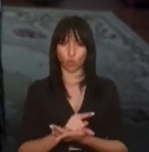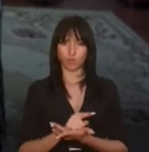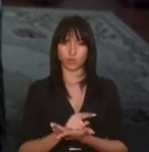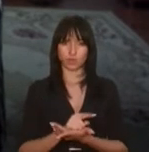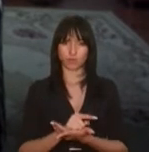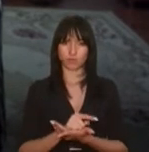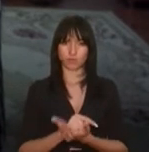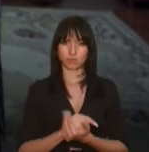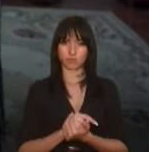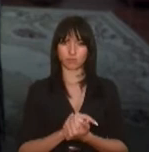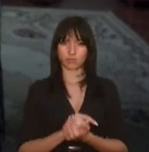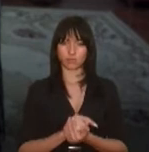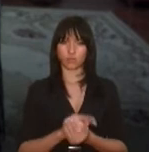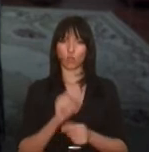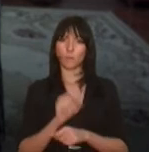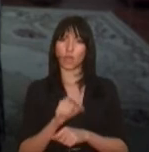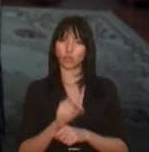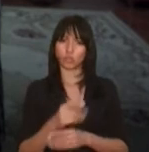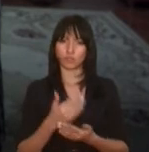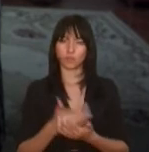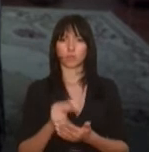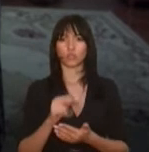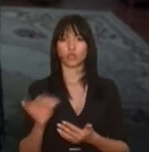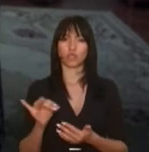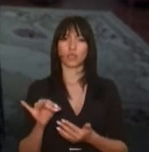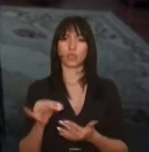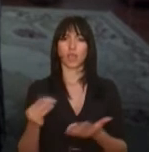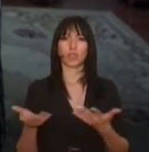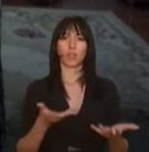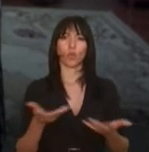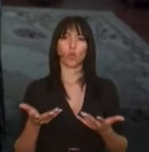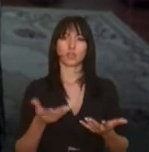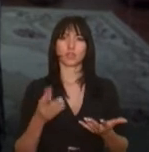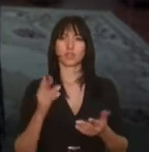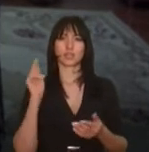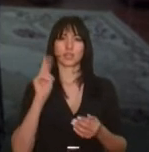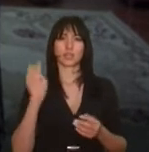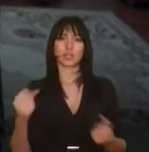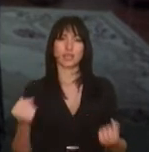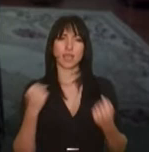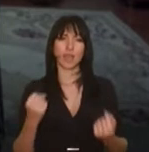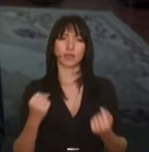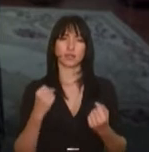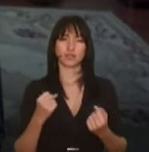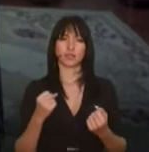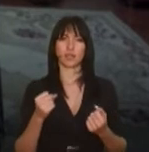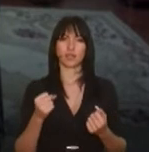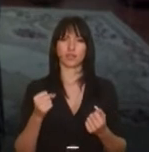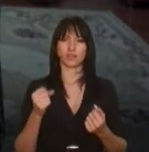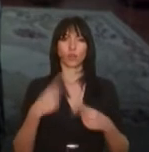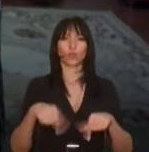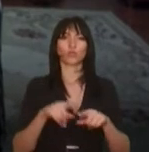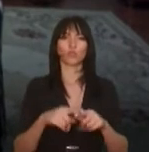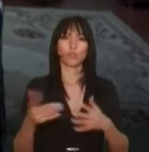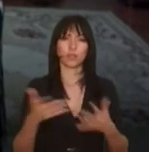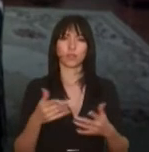обов'язковість домашнього завдання там, чи якихось секцій, чи занять на басейні і так далі,